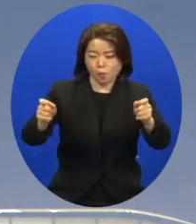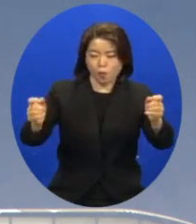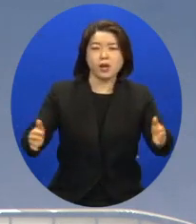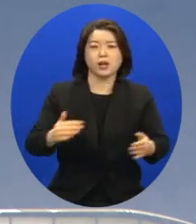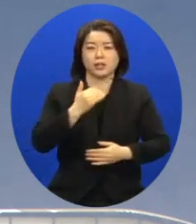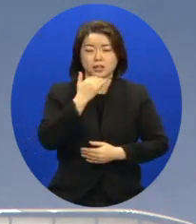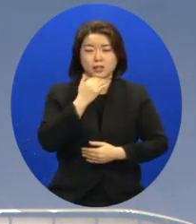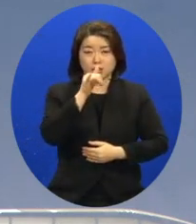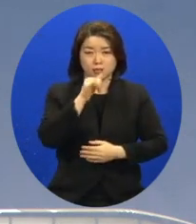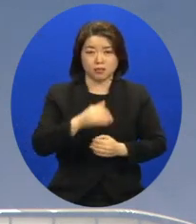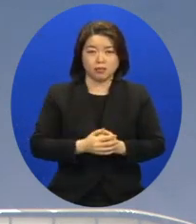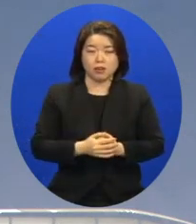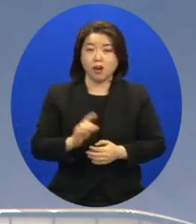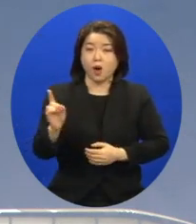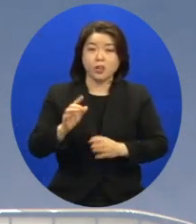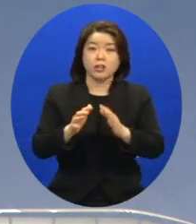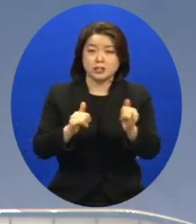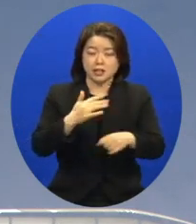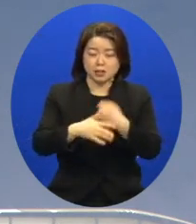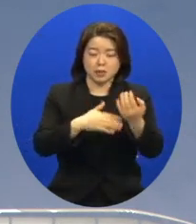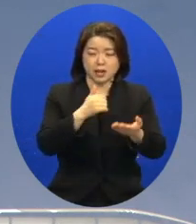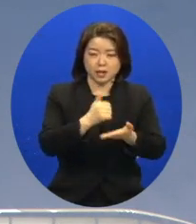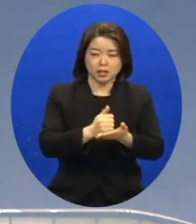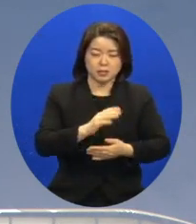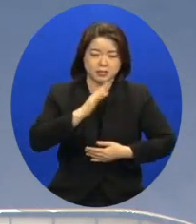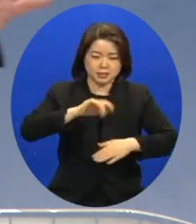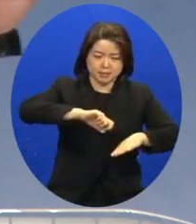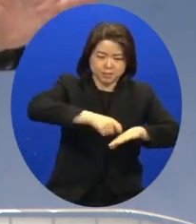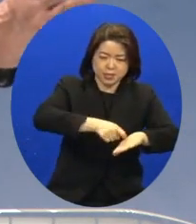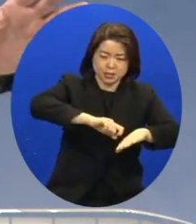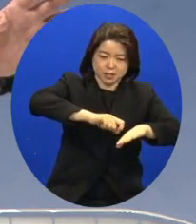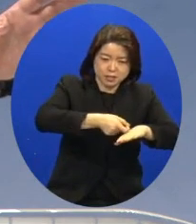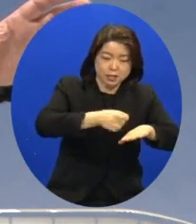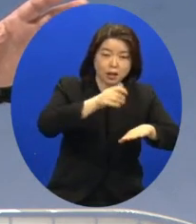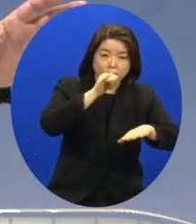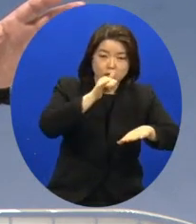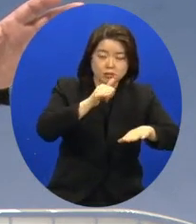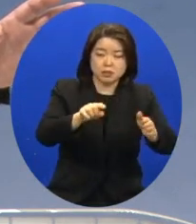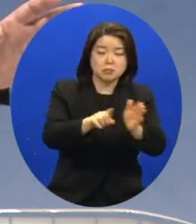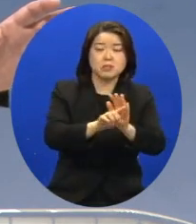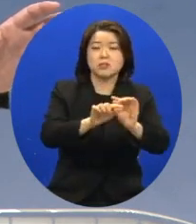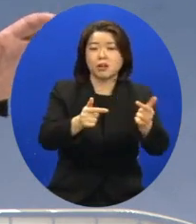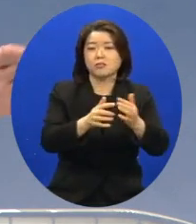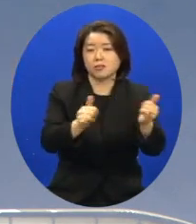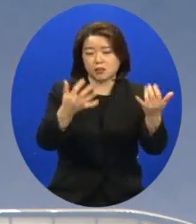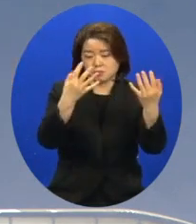어떤 사람은 하나님이 진짜 징계하시는지를 믿지 않는 사람도 많습니다.